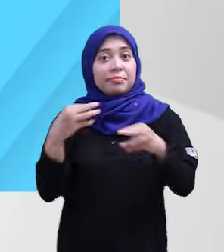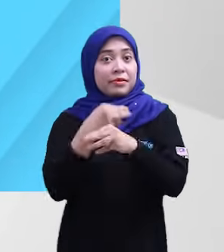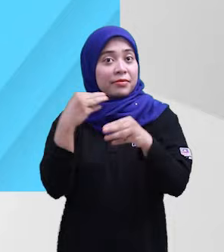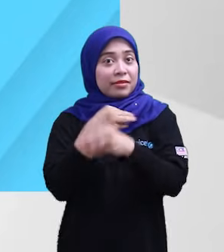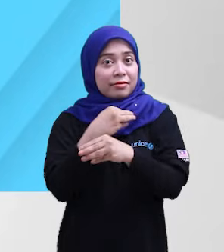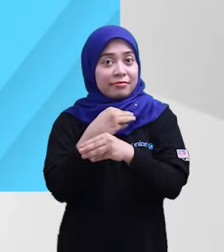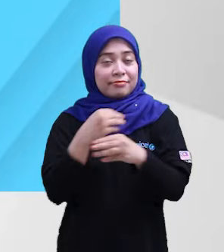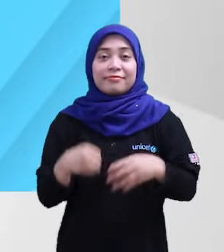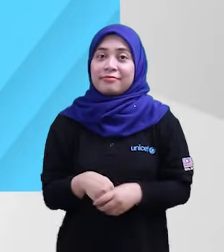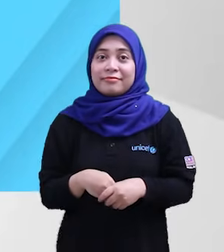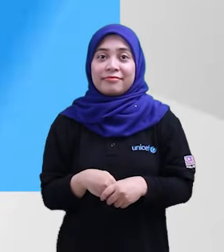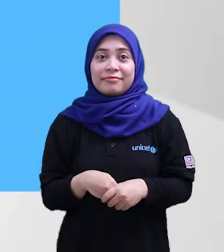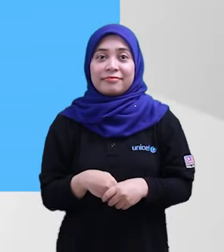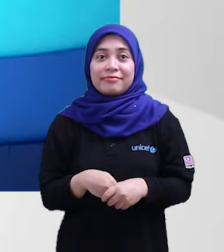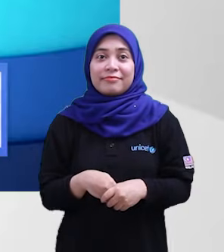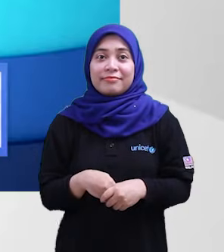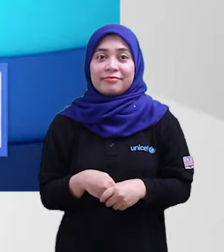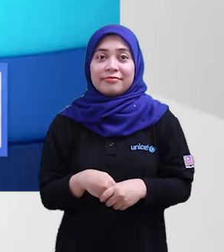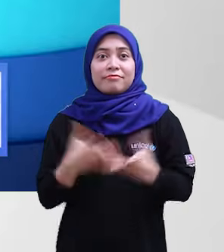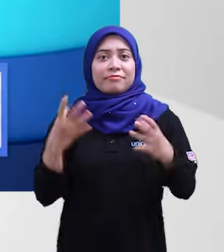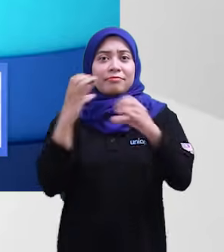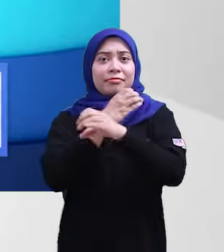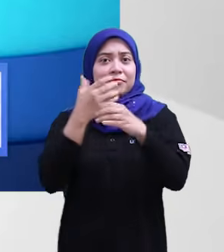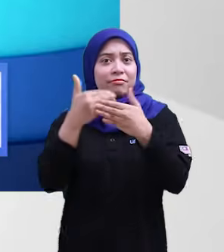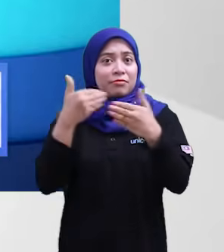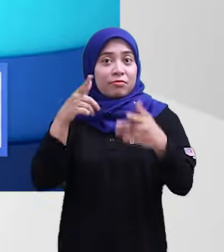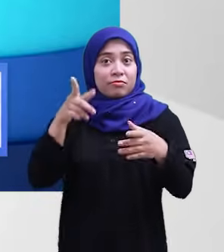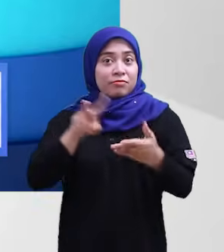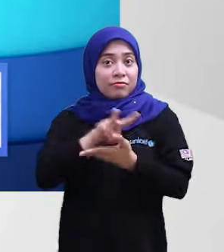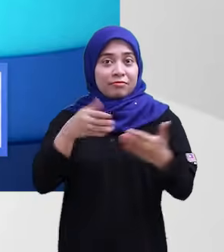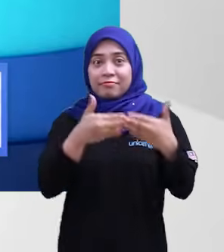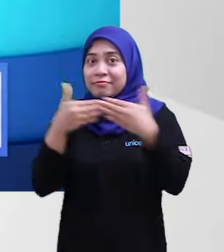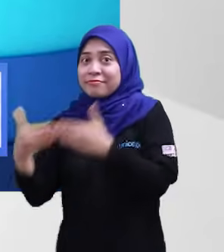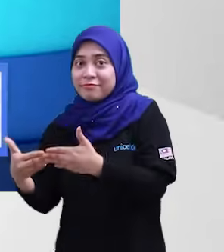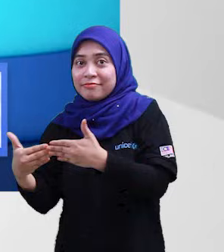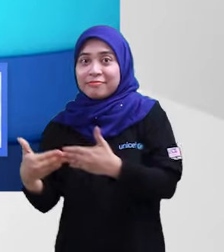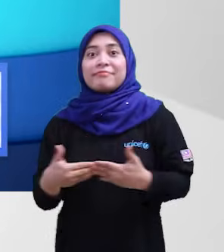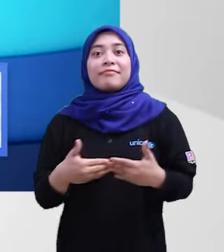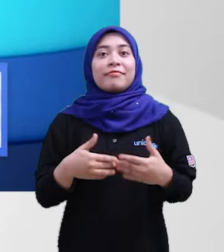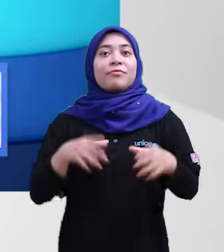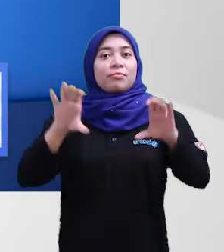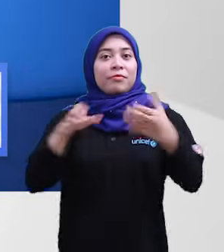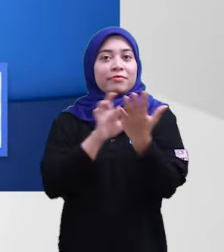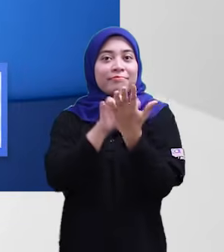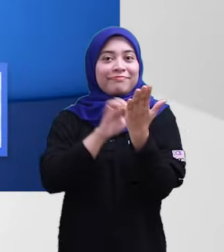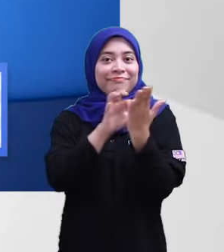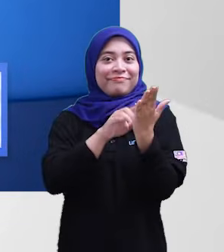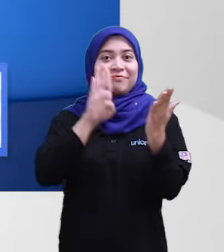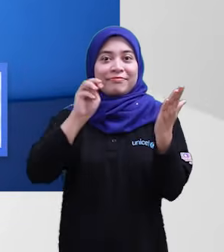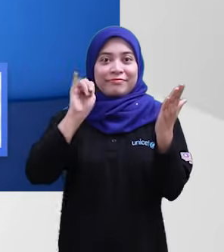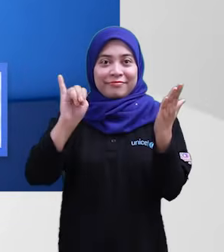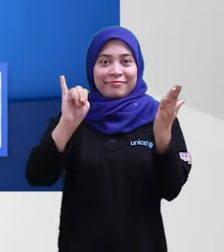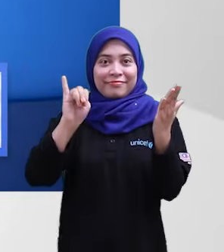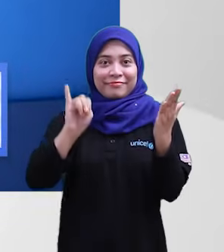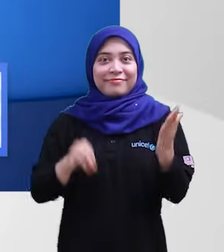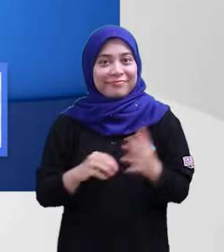ketiga, operasi matematik. Cabaran untuk anda sebelum kita ke video seterusnya adalah untuk membina kalkulator